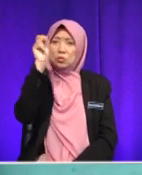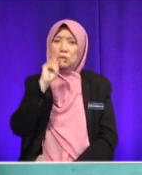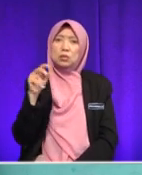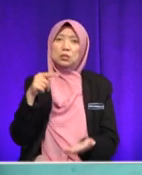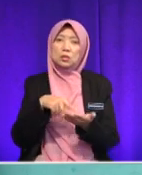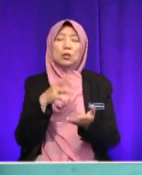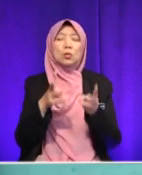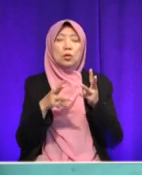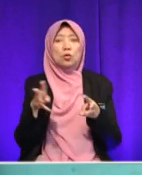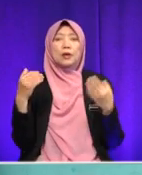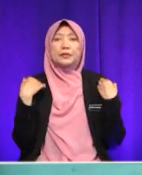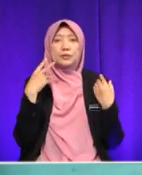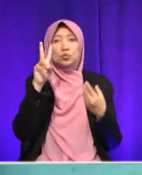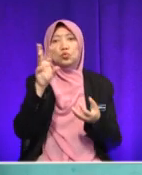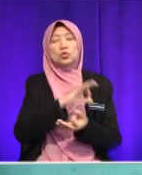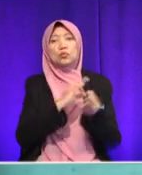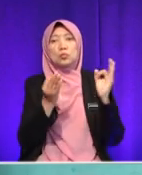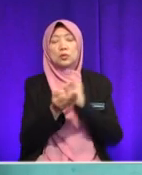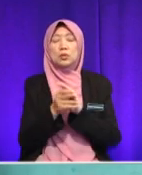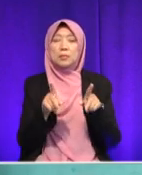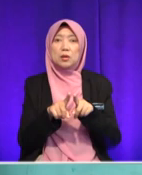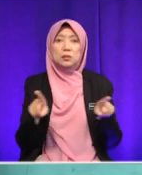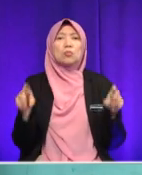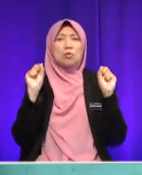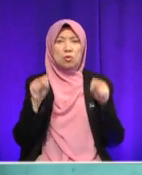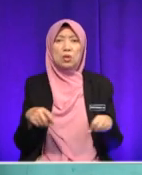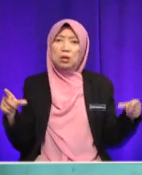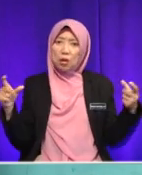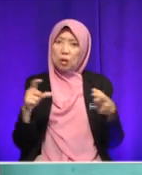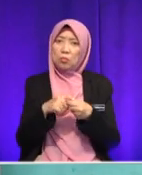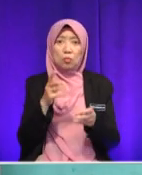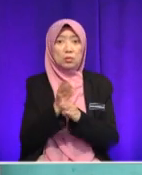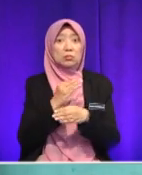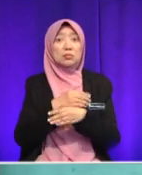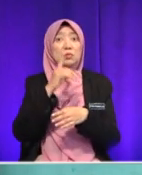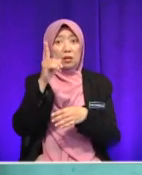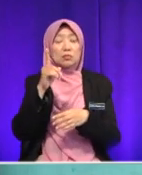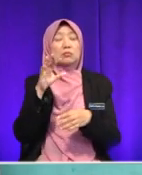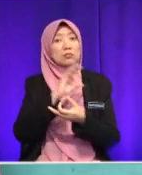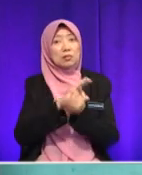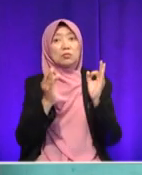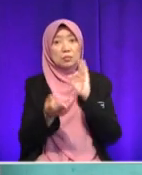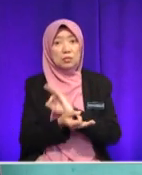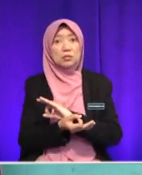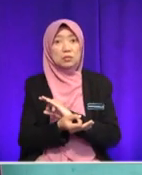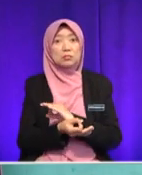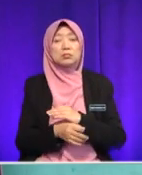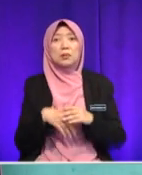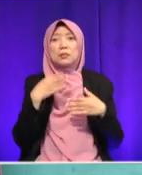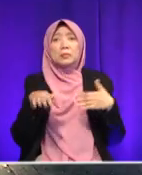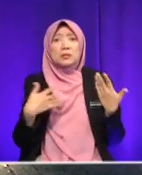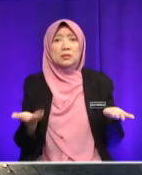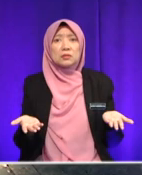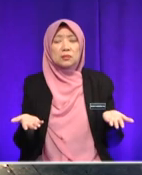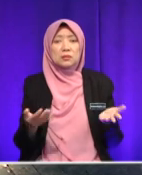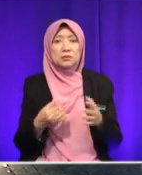dua transformasi yang berbeza, kita sebenarnya boleh gabung membentuk satu transformasi. Sebenarnya kita boleh gabung.